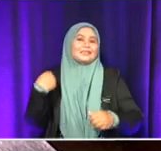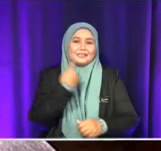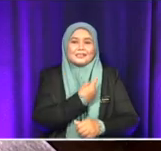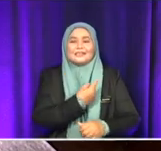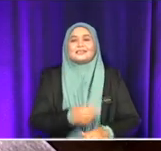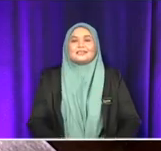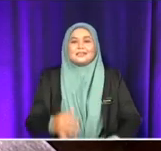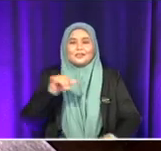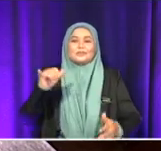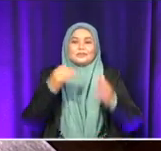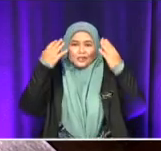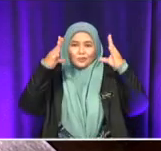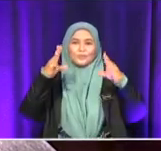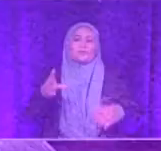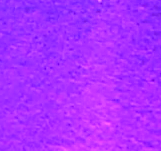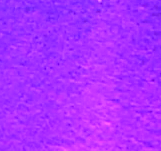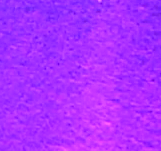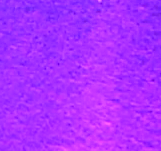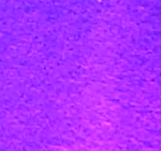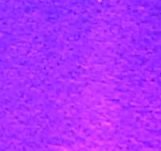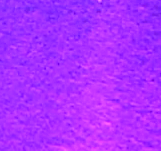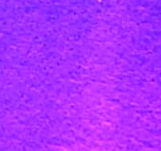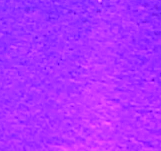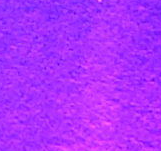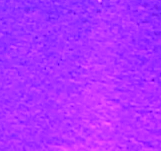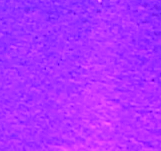hari ini yaitu Cikgu dusai